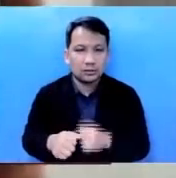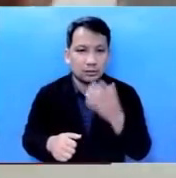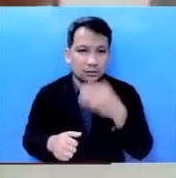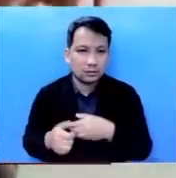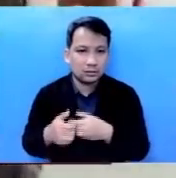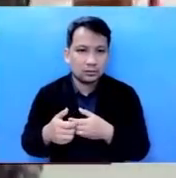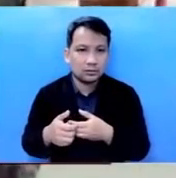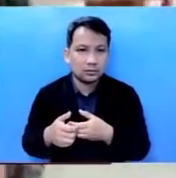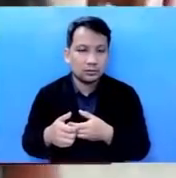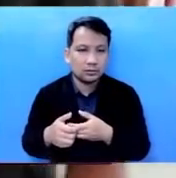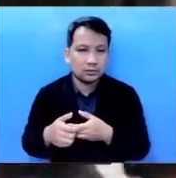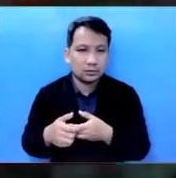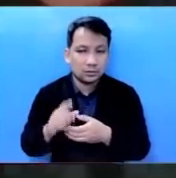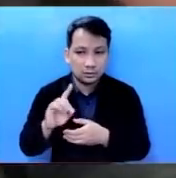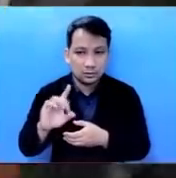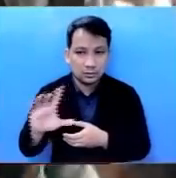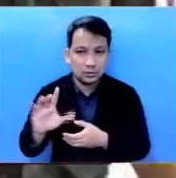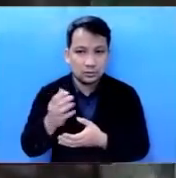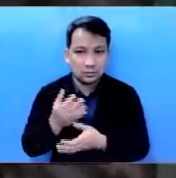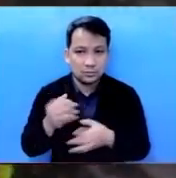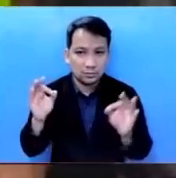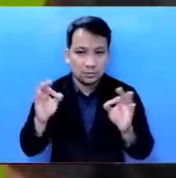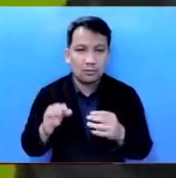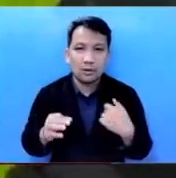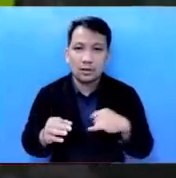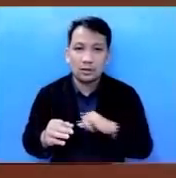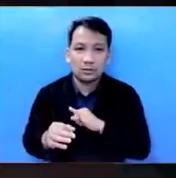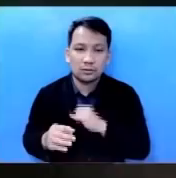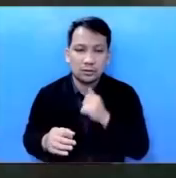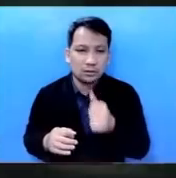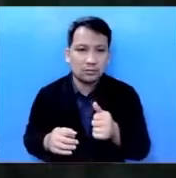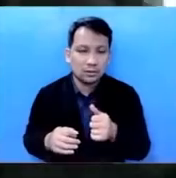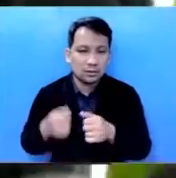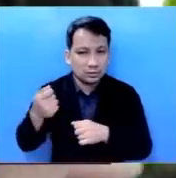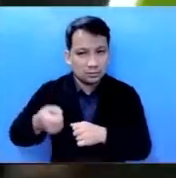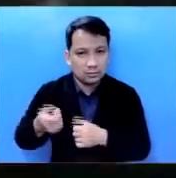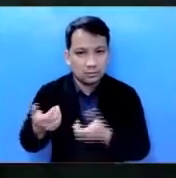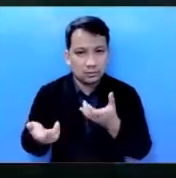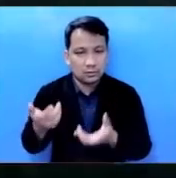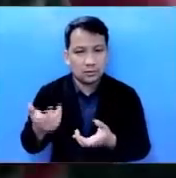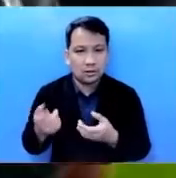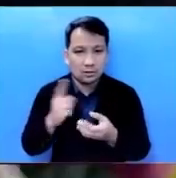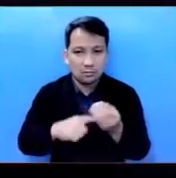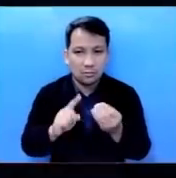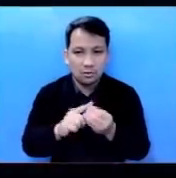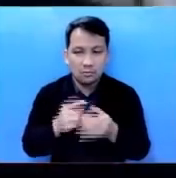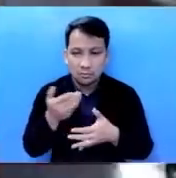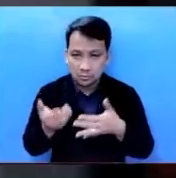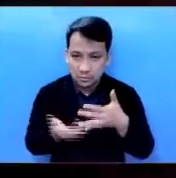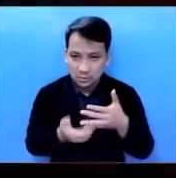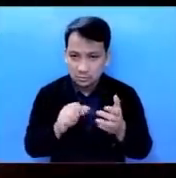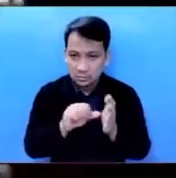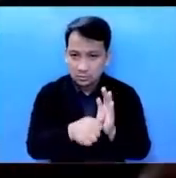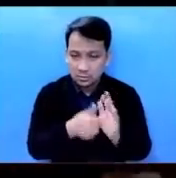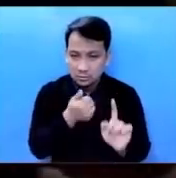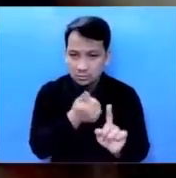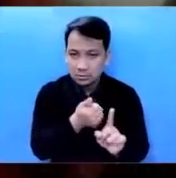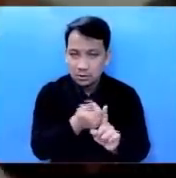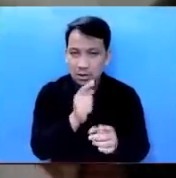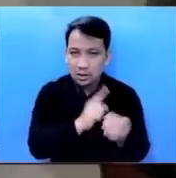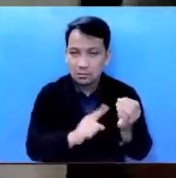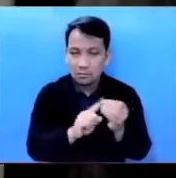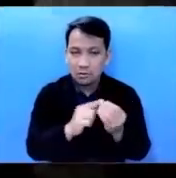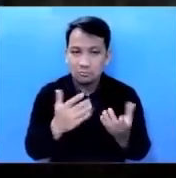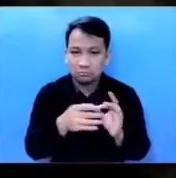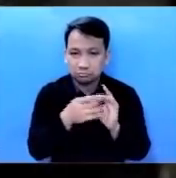pardon si Senadora Laila De Lima. Yan ay kahit hindi pa nakukonvict si De Lima sa mga kasong idinidiin laban sa kanya kaugnay ng sinasabing